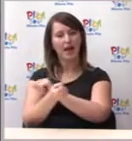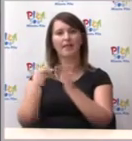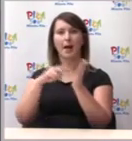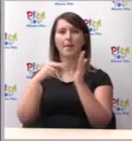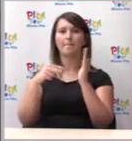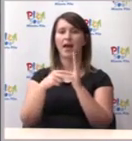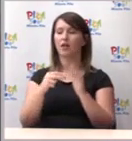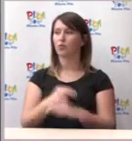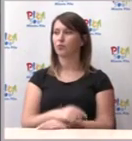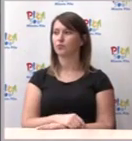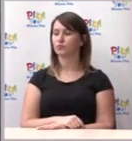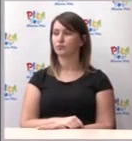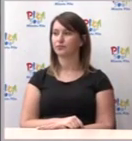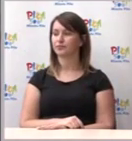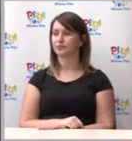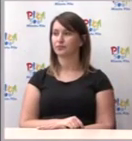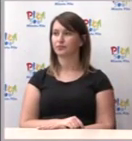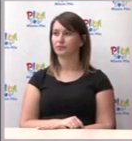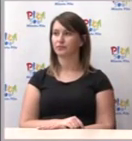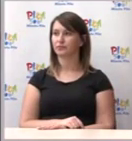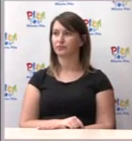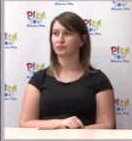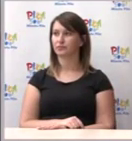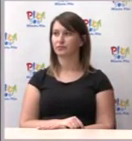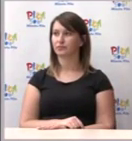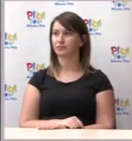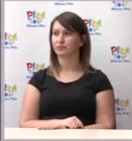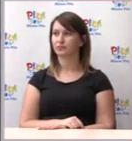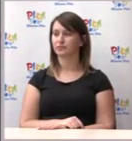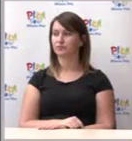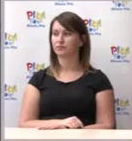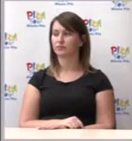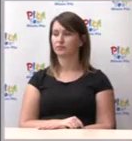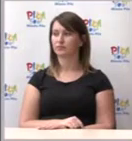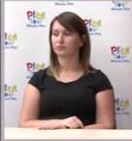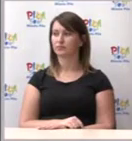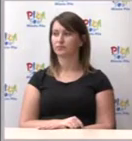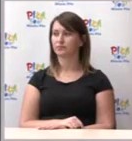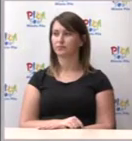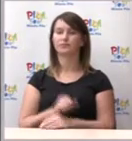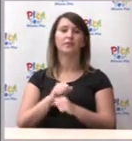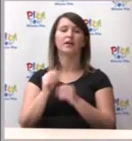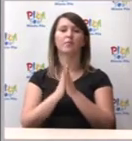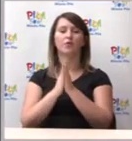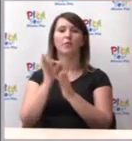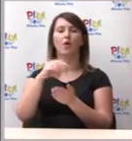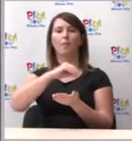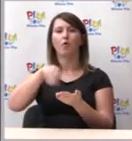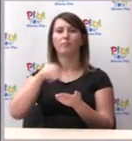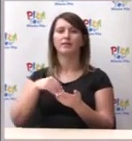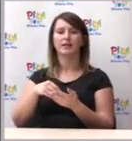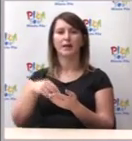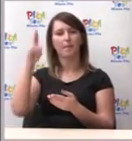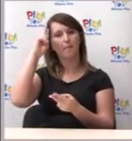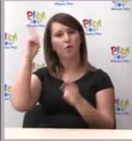procedury związane ze zmianą planu zagospodarowania przestrzennego dobiegają końca, z prośbą o podpisanie porozumienia, o którym była mowa wcześniej,